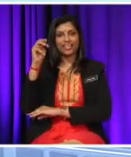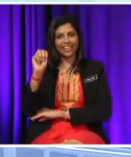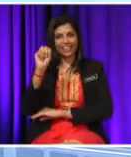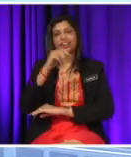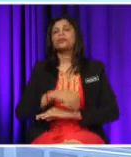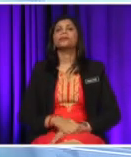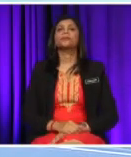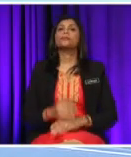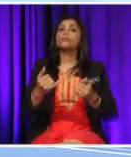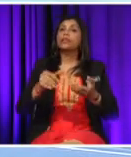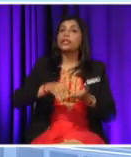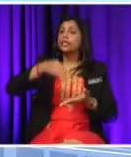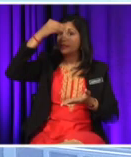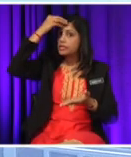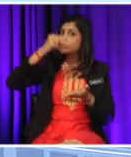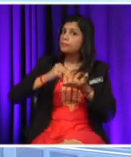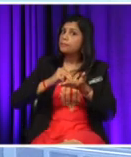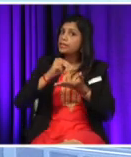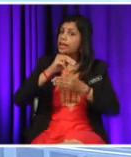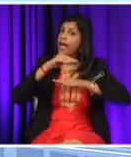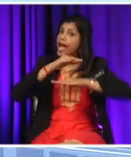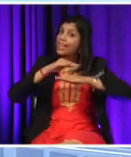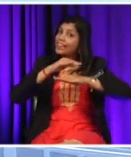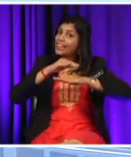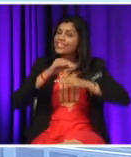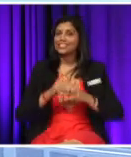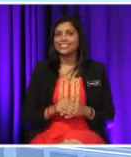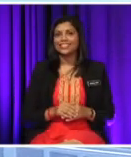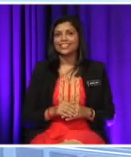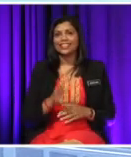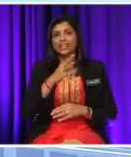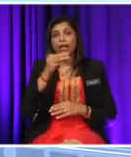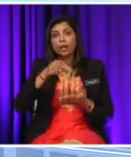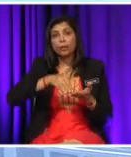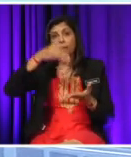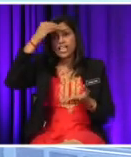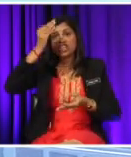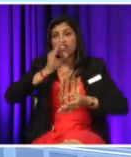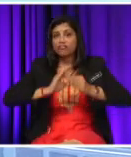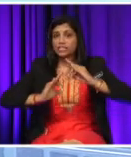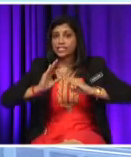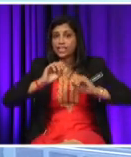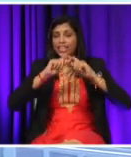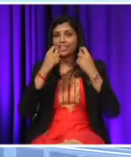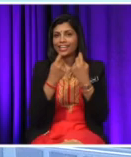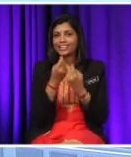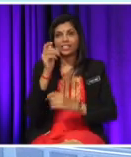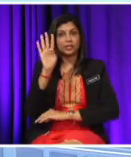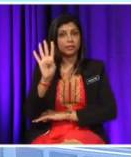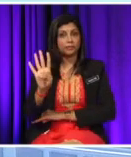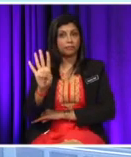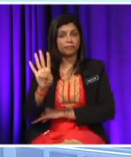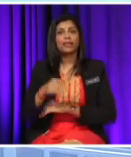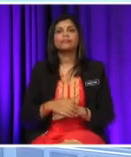ini Menengah Atas dan mata pelajaran kita pada hari ini Fizi tingkatan 4 dan topik kita pada hari ini